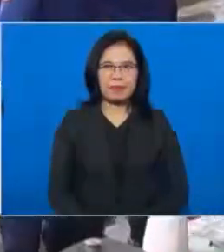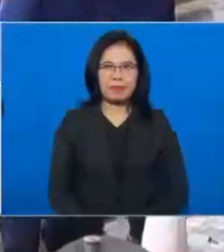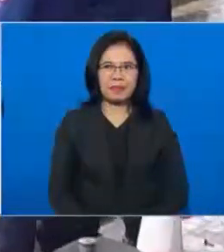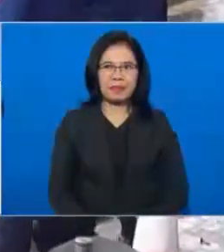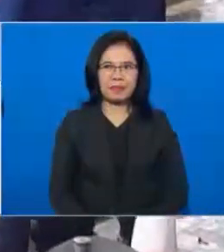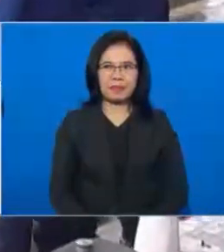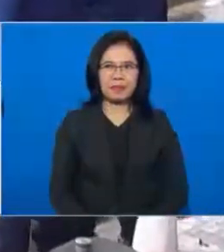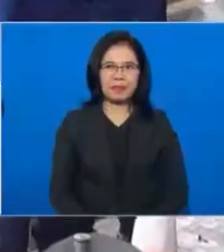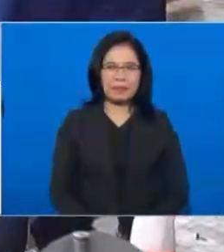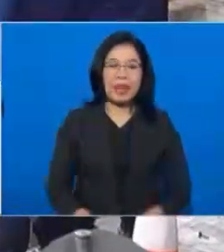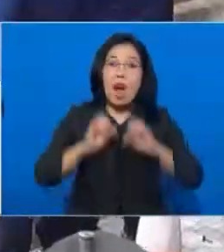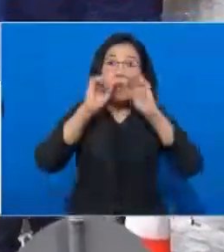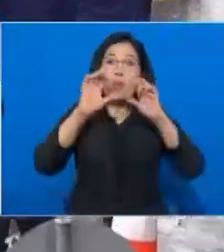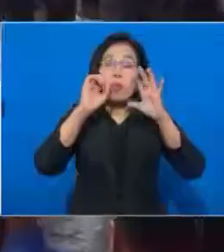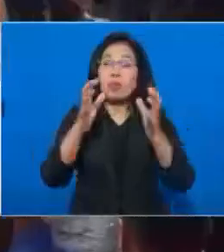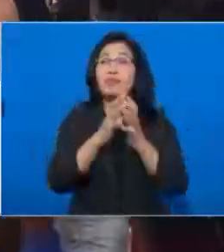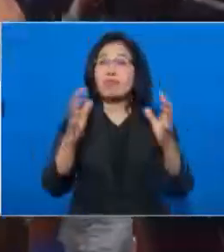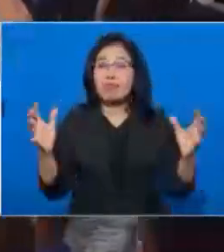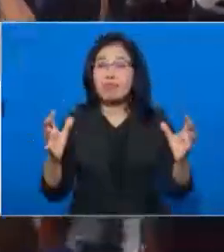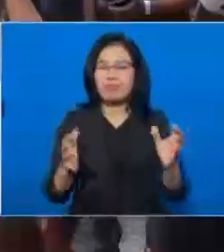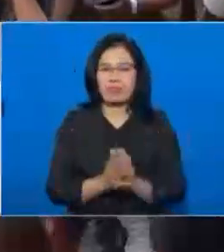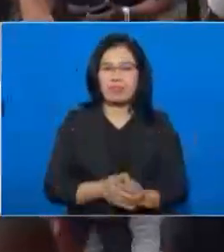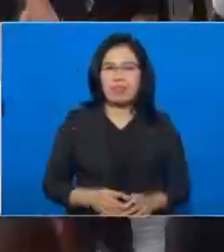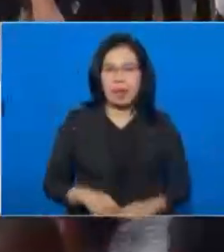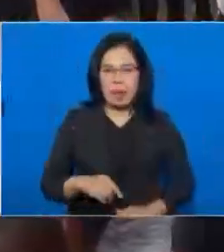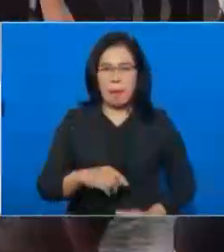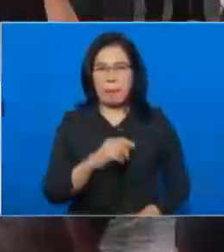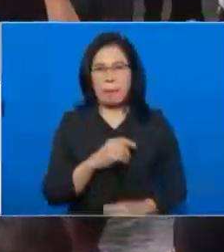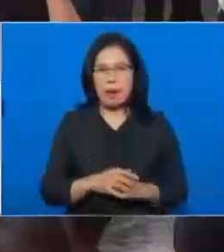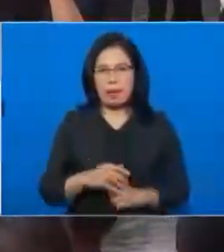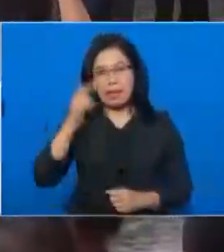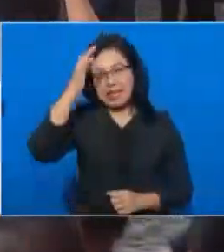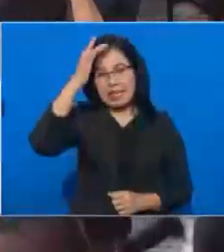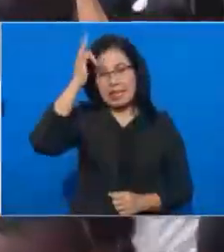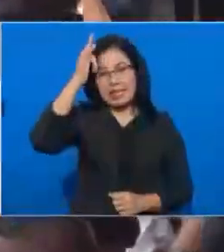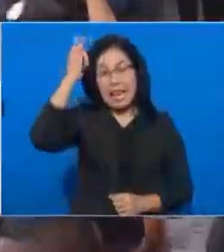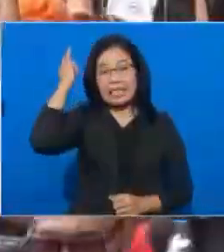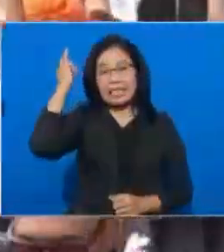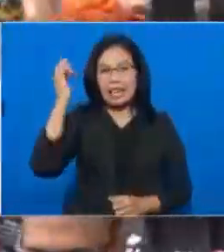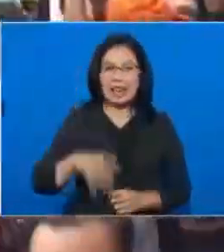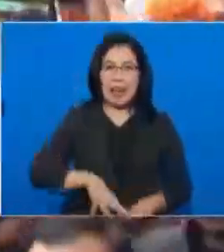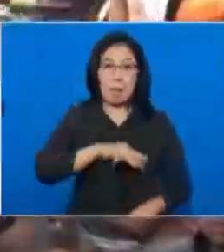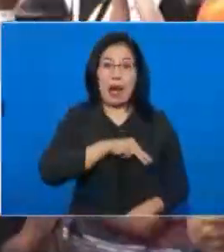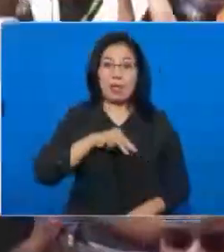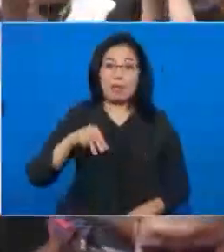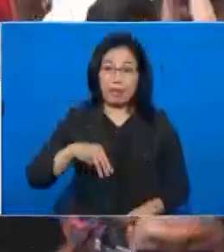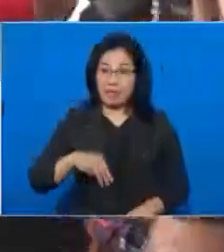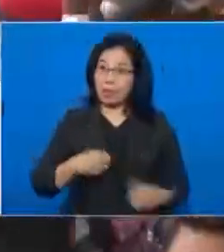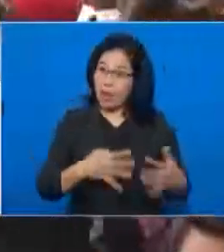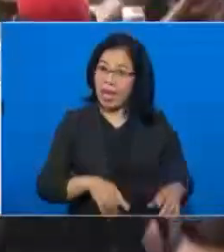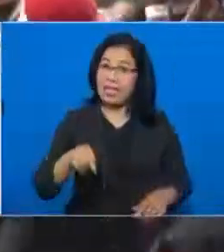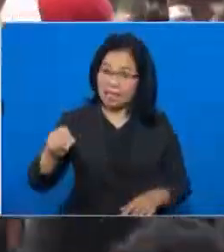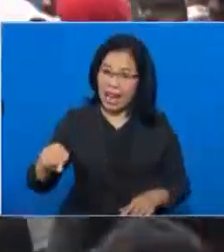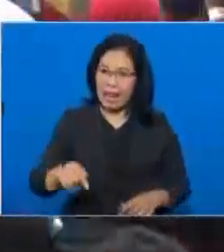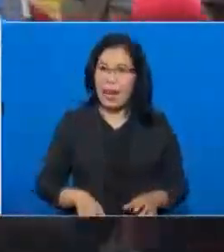Puncak kampanye akbar paslon nomor urut 3 Ganjar Pranowo dan Mahfud MD digelar di Solo dan dilanjutkan ke Semarang, Jawa Tengah.